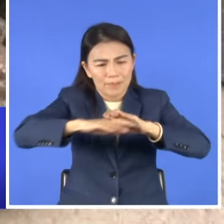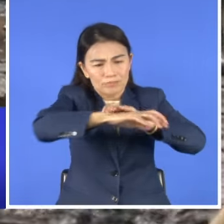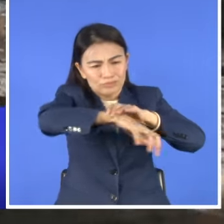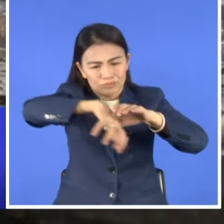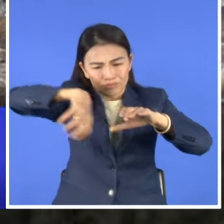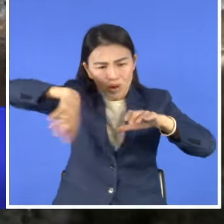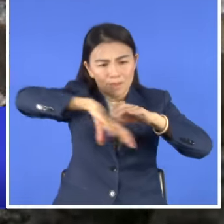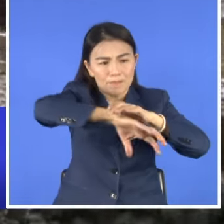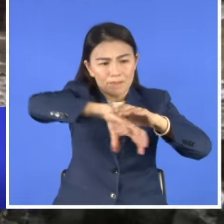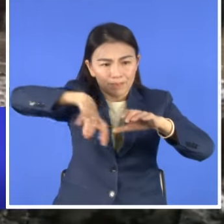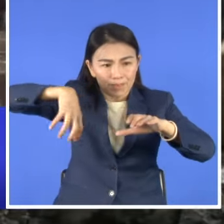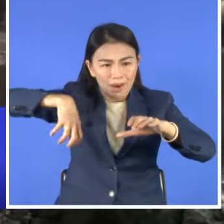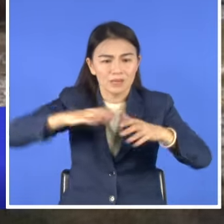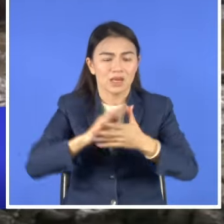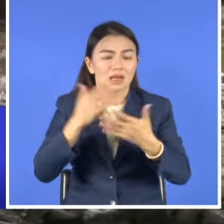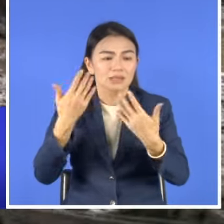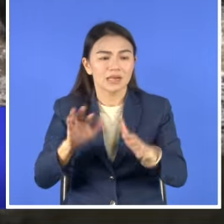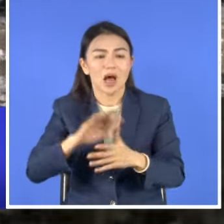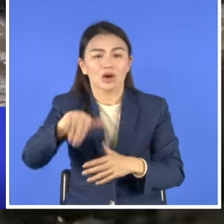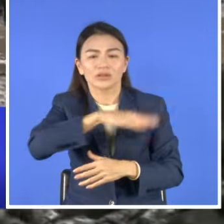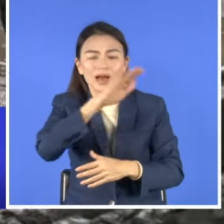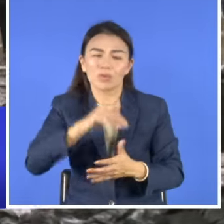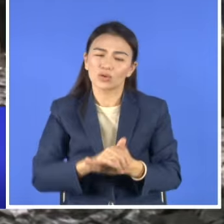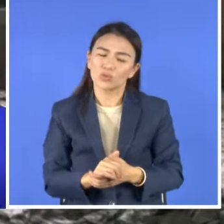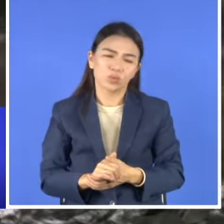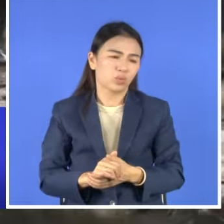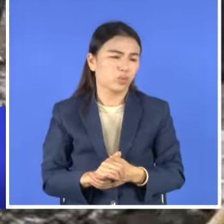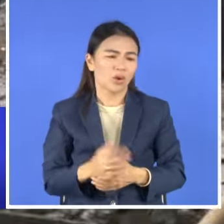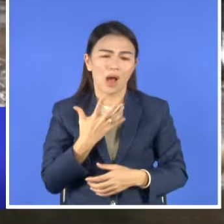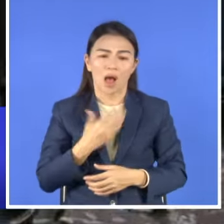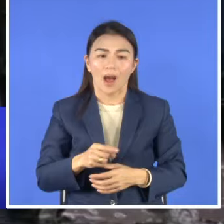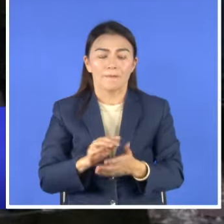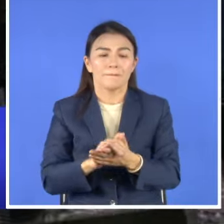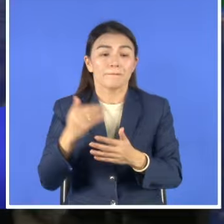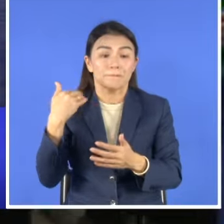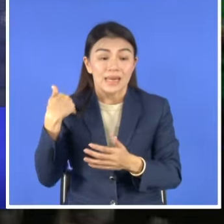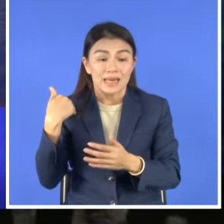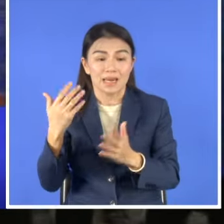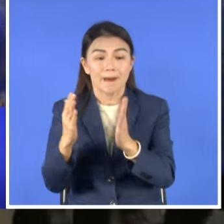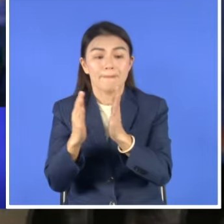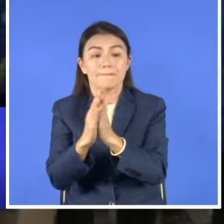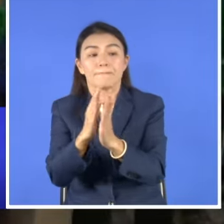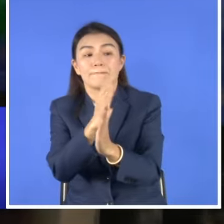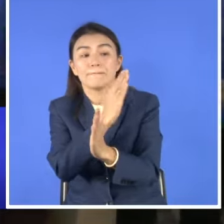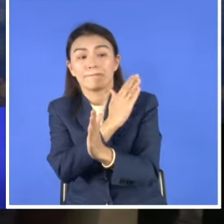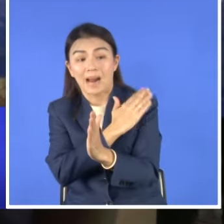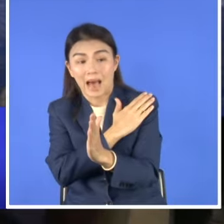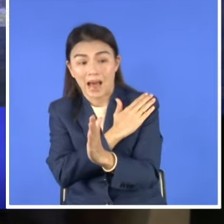เรื่องเหตุการณ์แบบนี้เสียขวัญและกำลังใจค่ะแจกผ้ายันตจากสมเด็จพระ